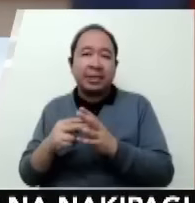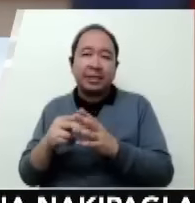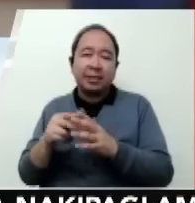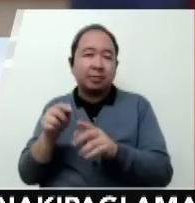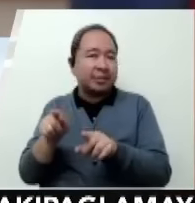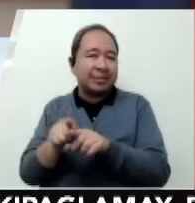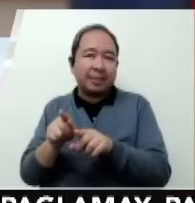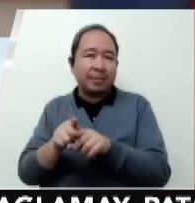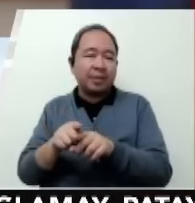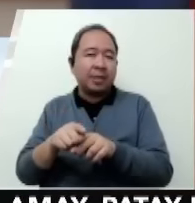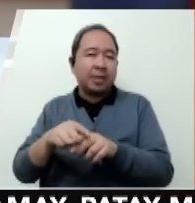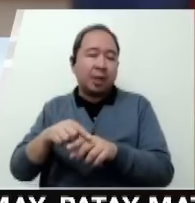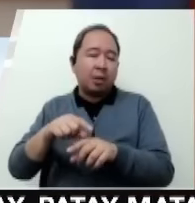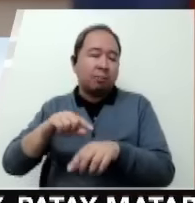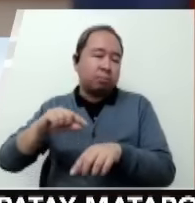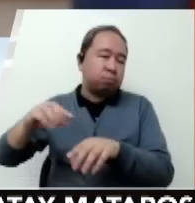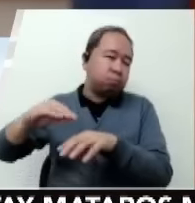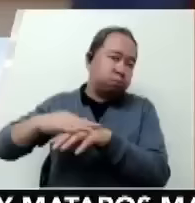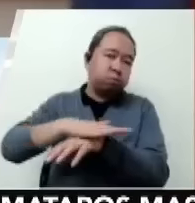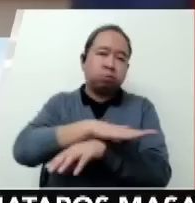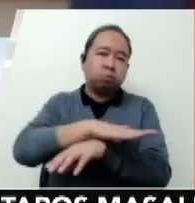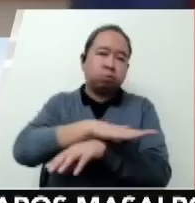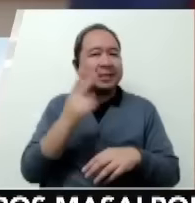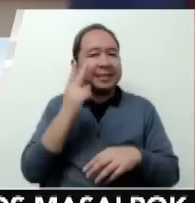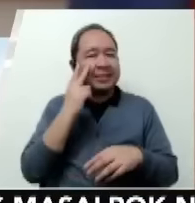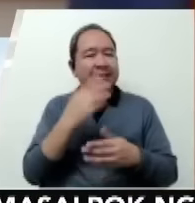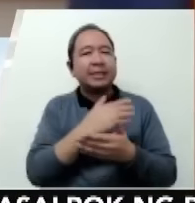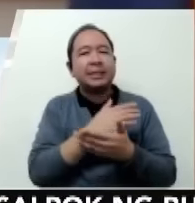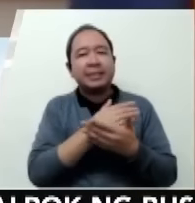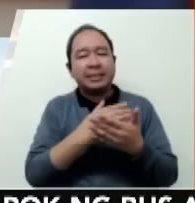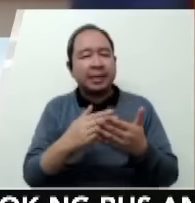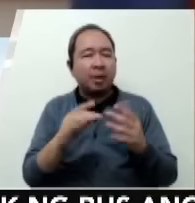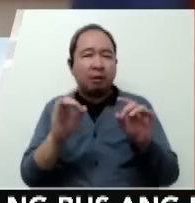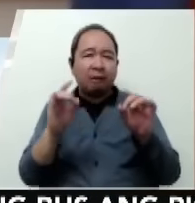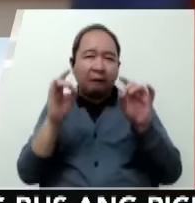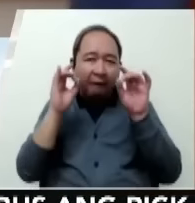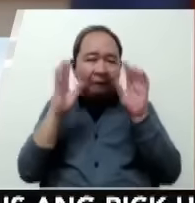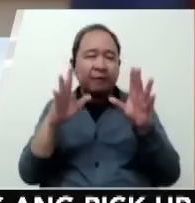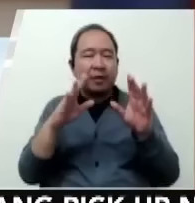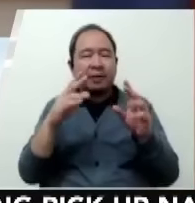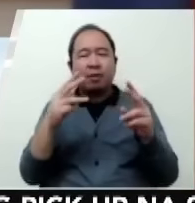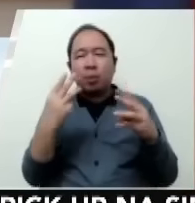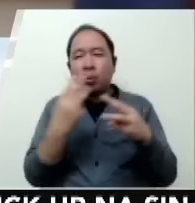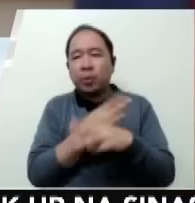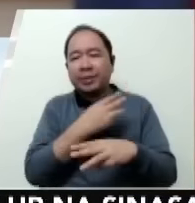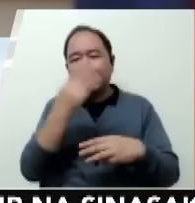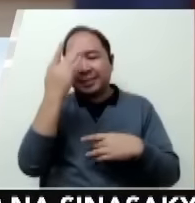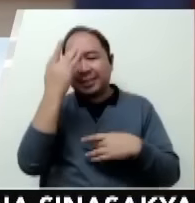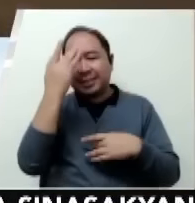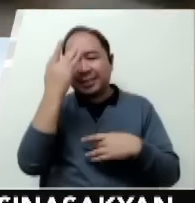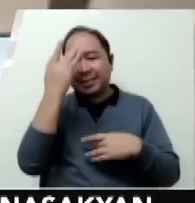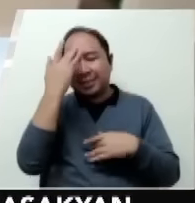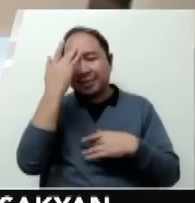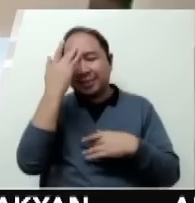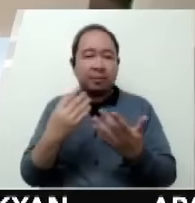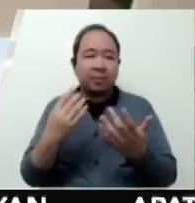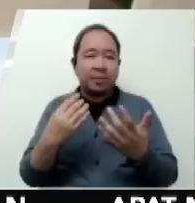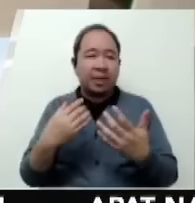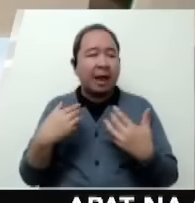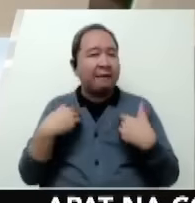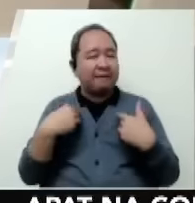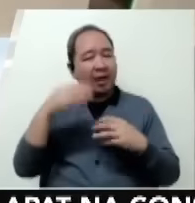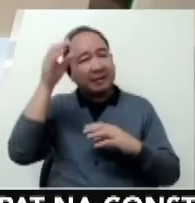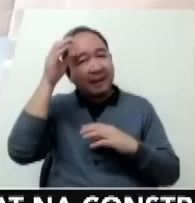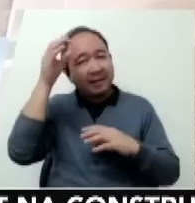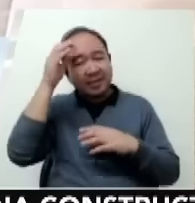seeing malignancies. And it's awful because they are late stage malignancies. Umiiral na